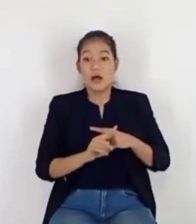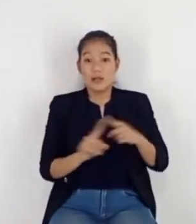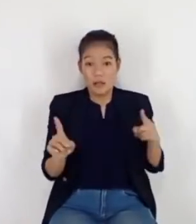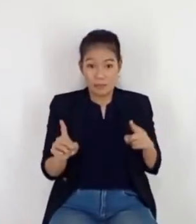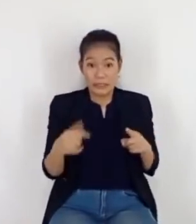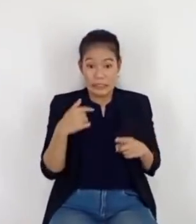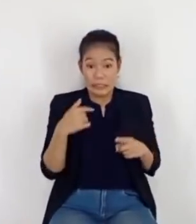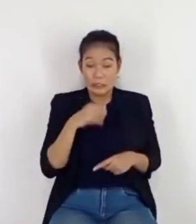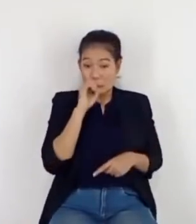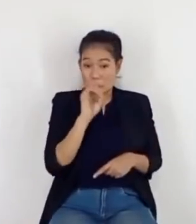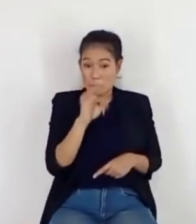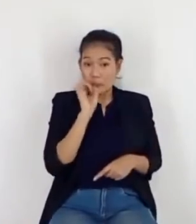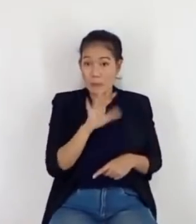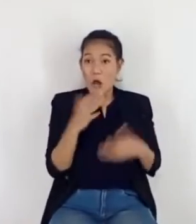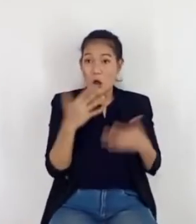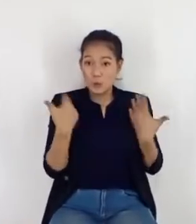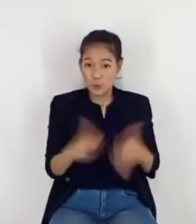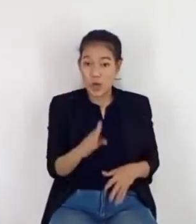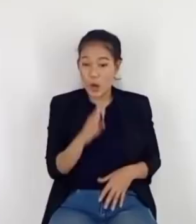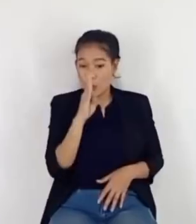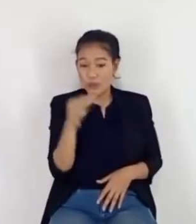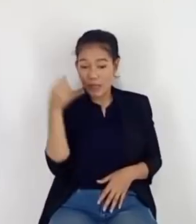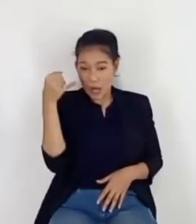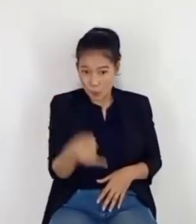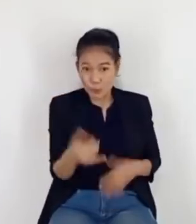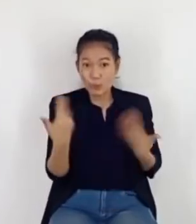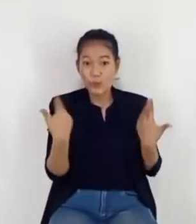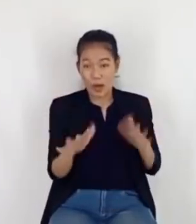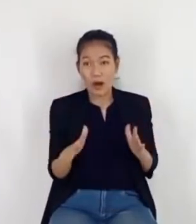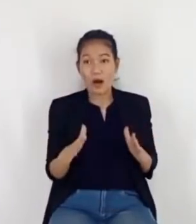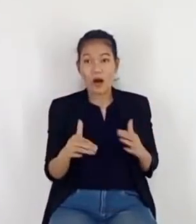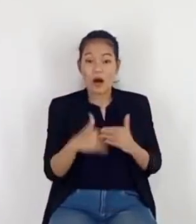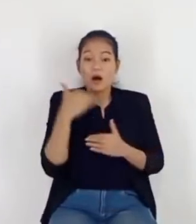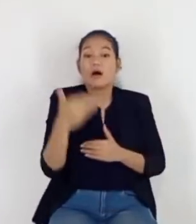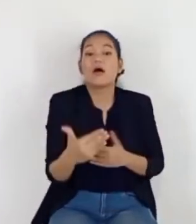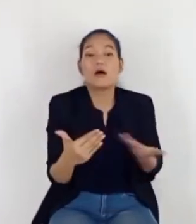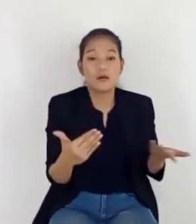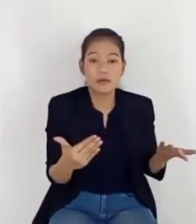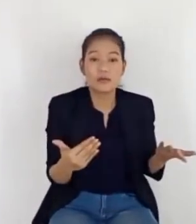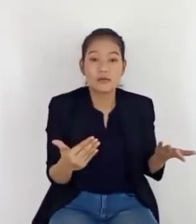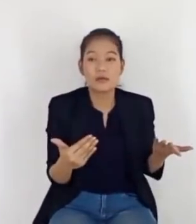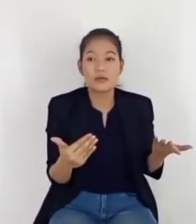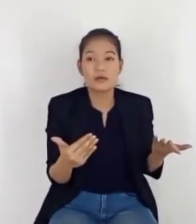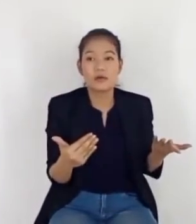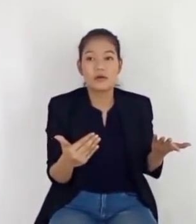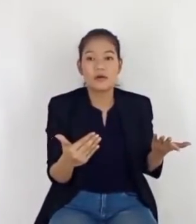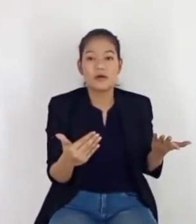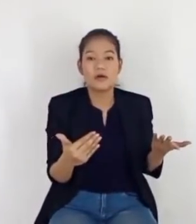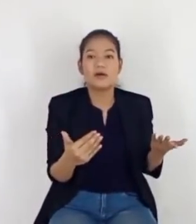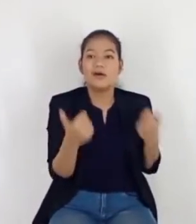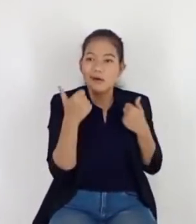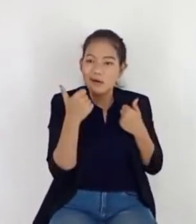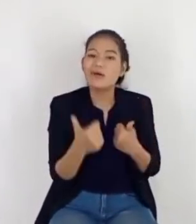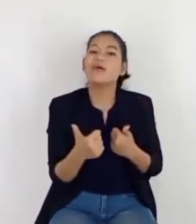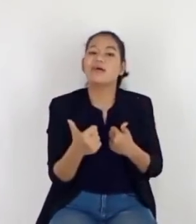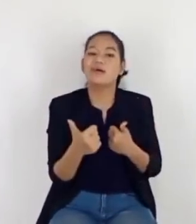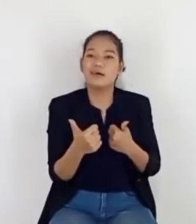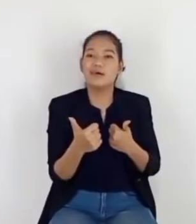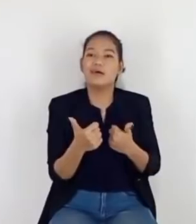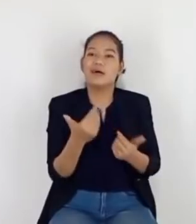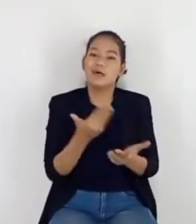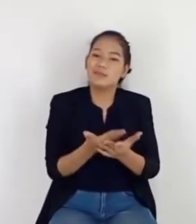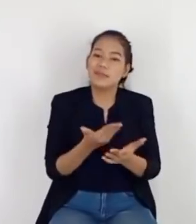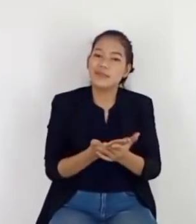kita mengaku dosa untuk diri kita sendiri, barulah kita bisa